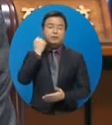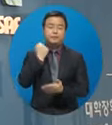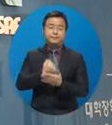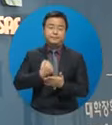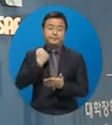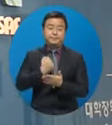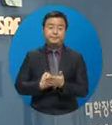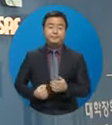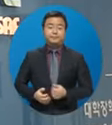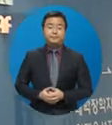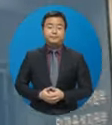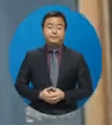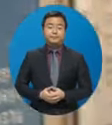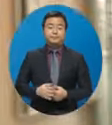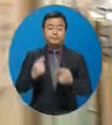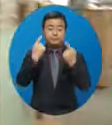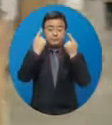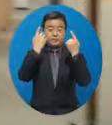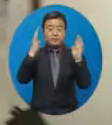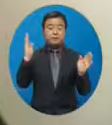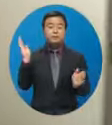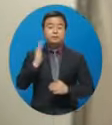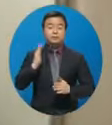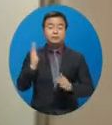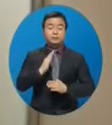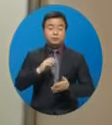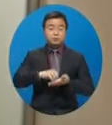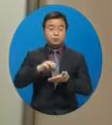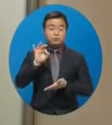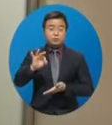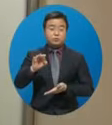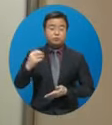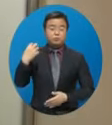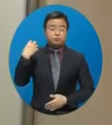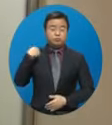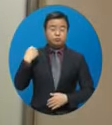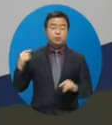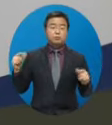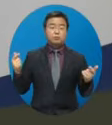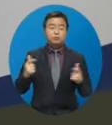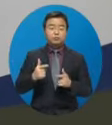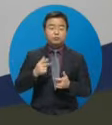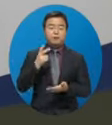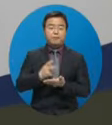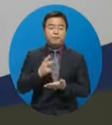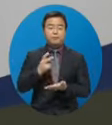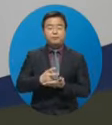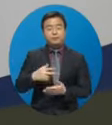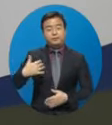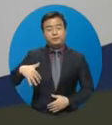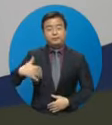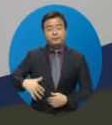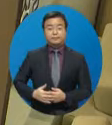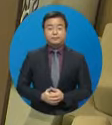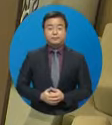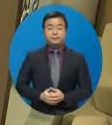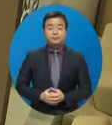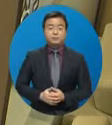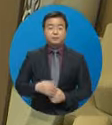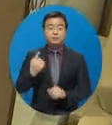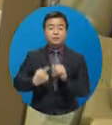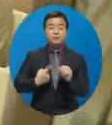상황입니다. 대학생들의 학자금 부담을 줄일 수 있는 법안도 먼지만 쌓여가는 상태입니다.